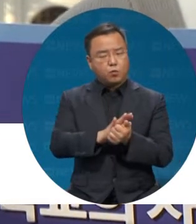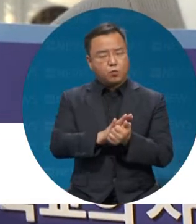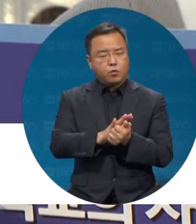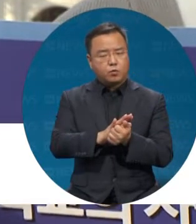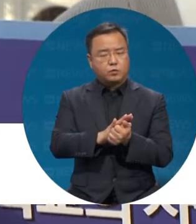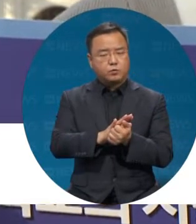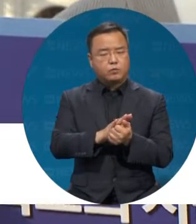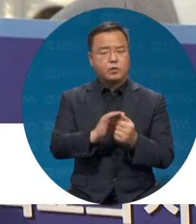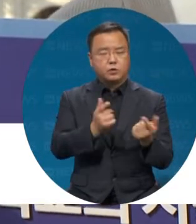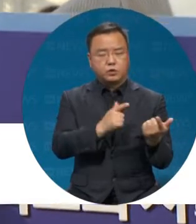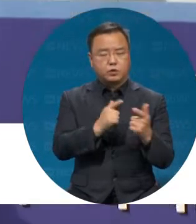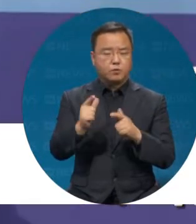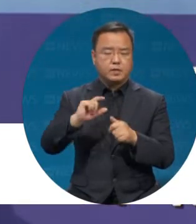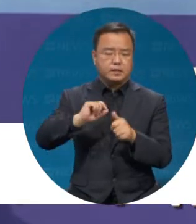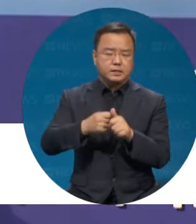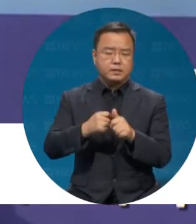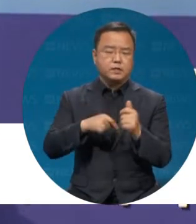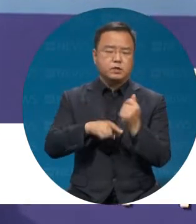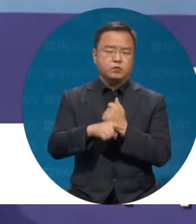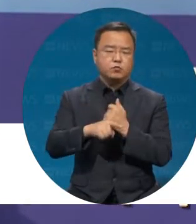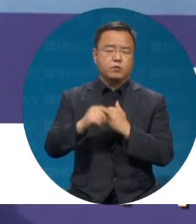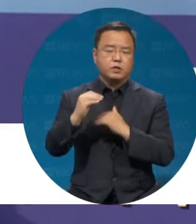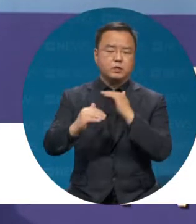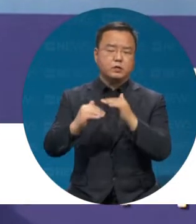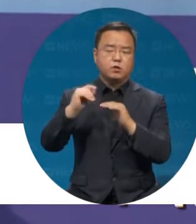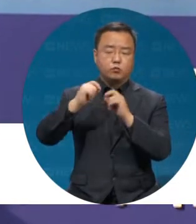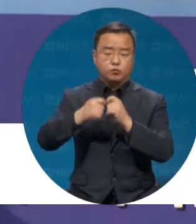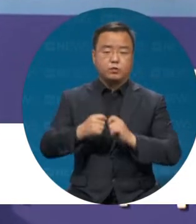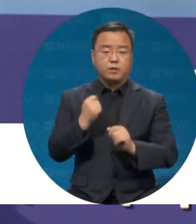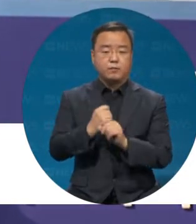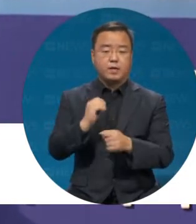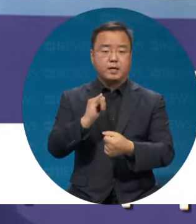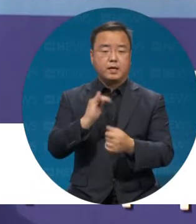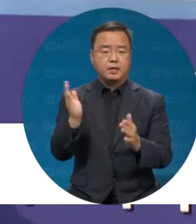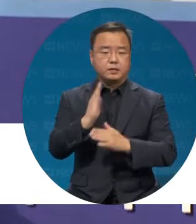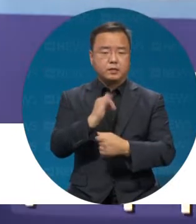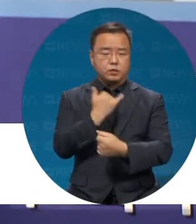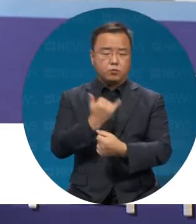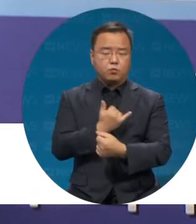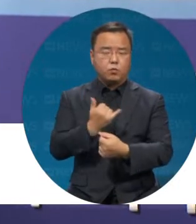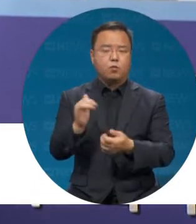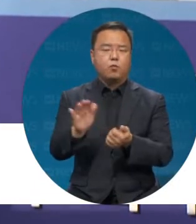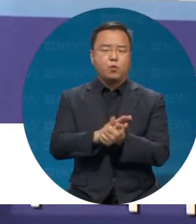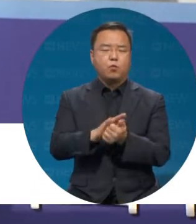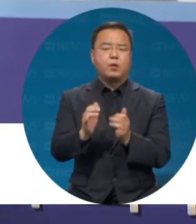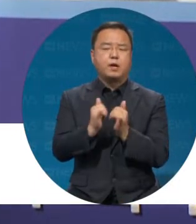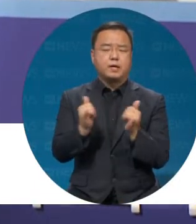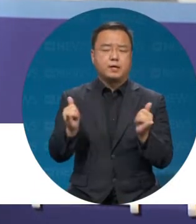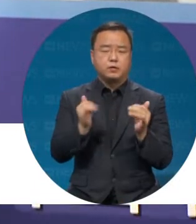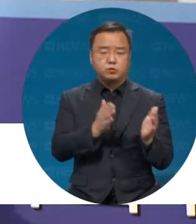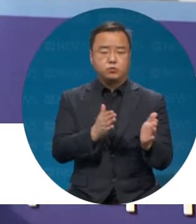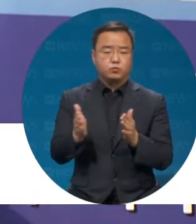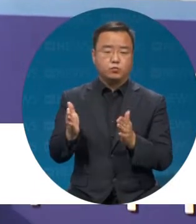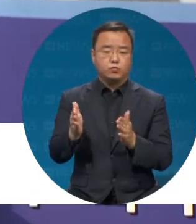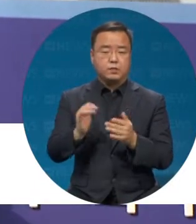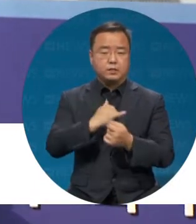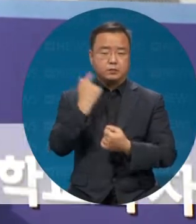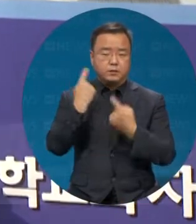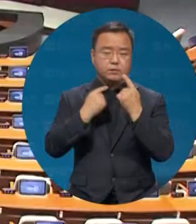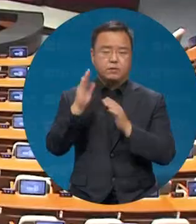징계 사유와 절차를 구체화하는 내용, 그다음에 학생인권옹호관 설치와 인권 침해가 있었을 때의 구제 방법 등을